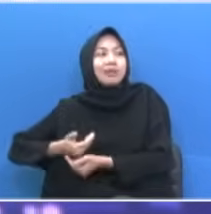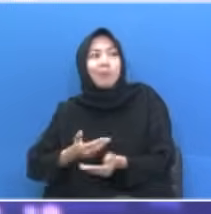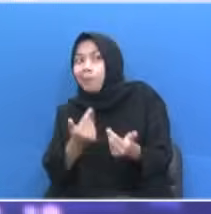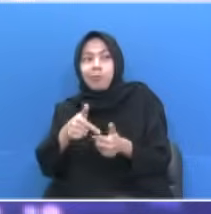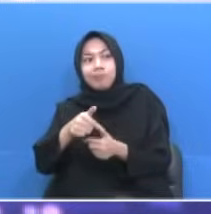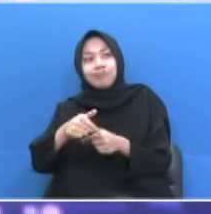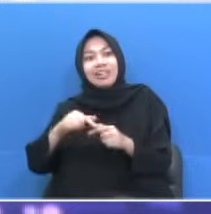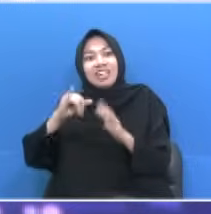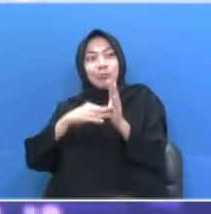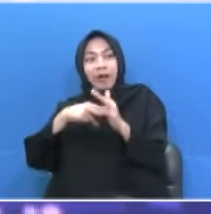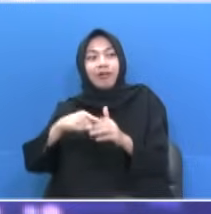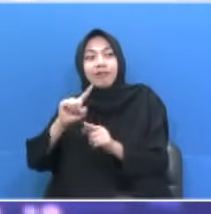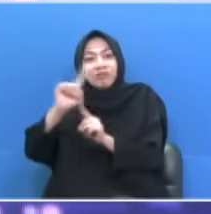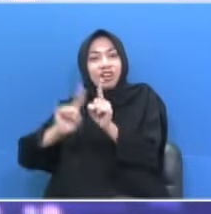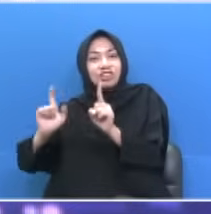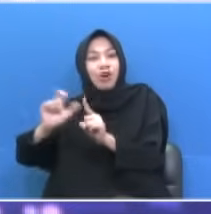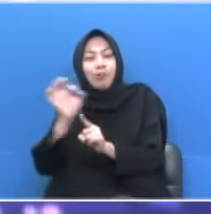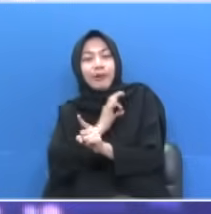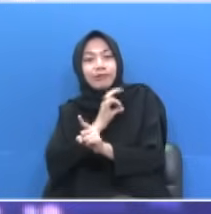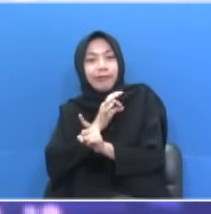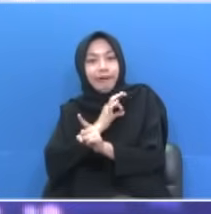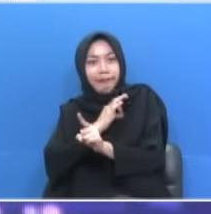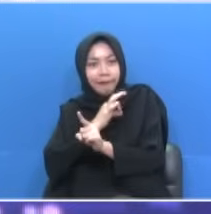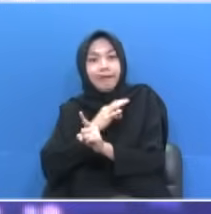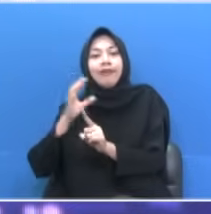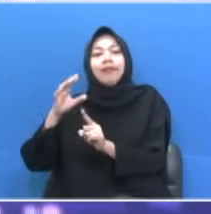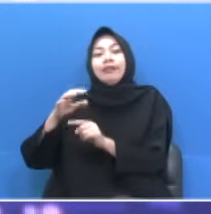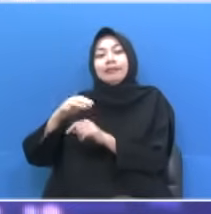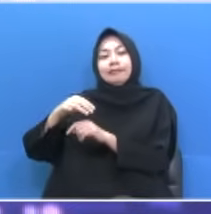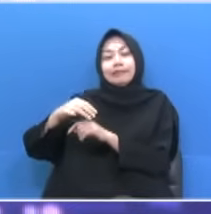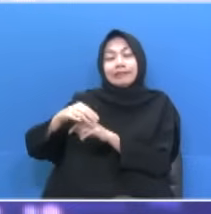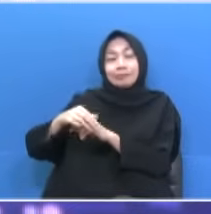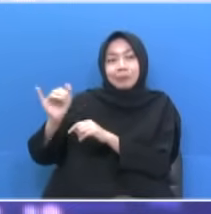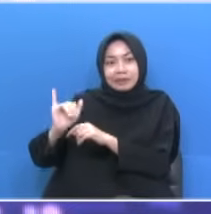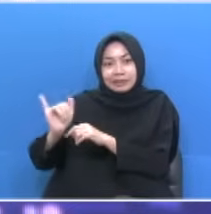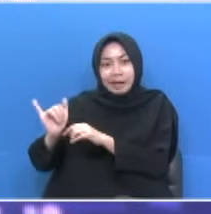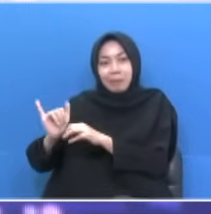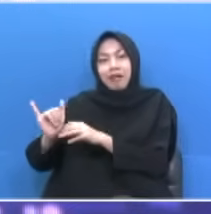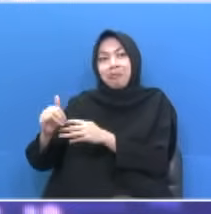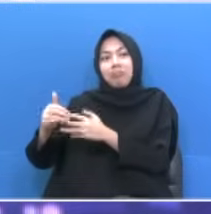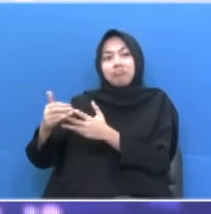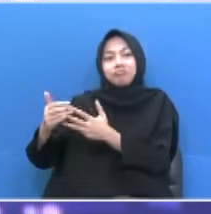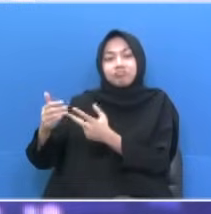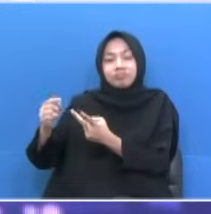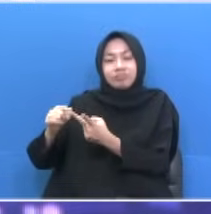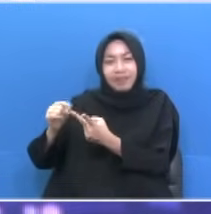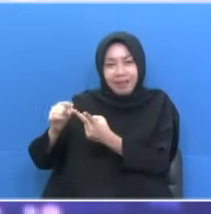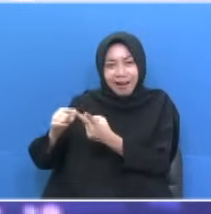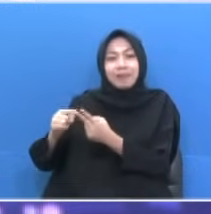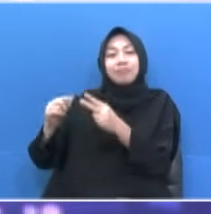menyetujui kesepakatan untuk memilih Ketum PKB muhaimi Iskandar sebagai cawapresnya Lalu bagaimana